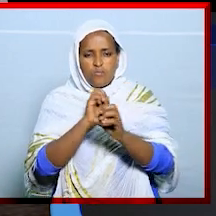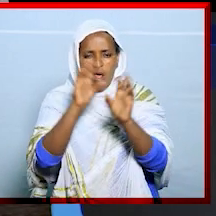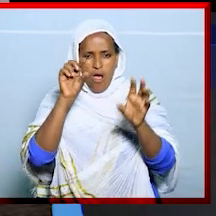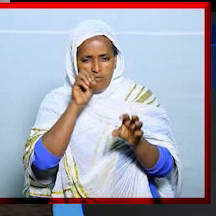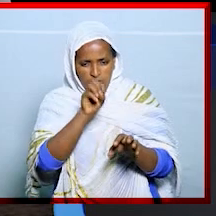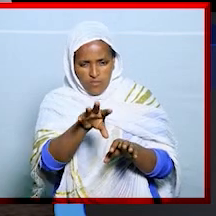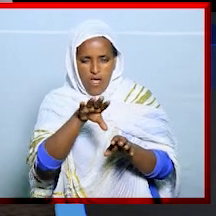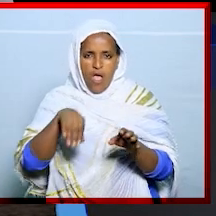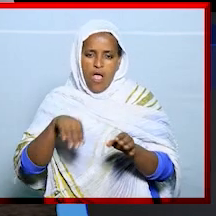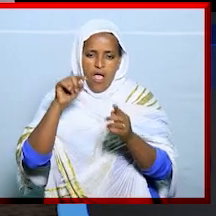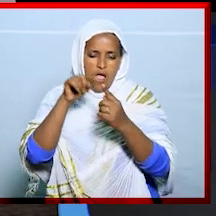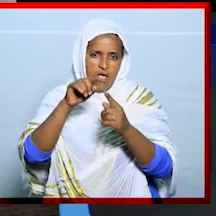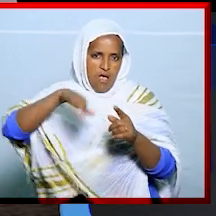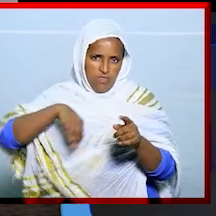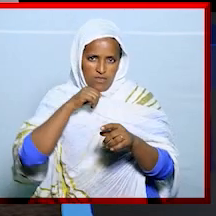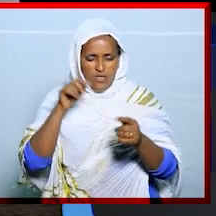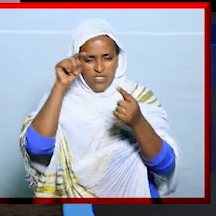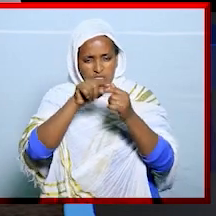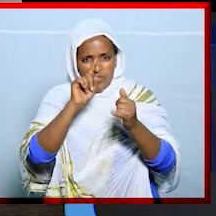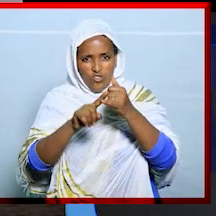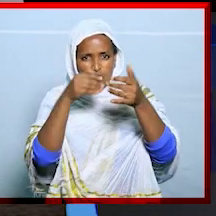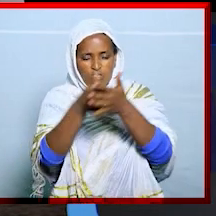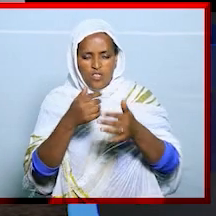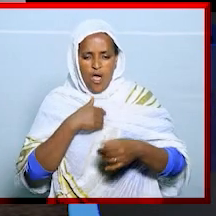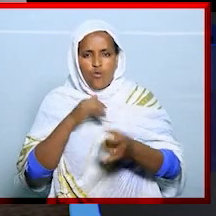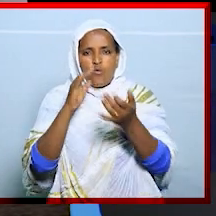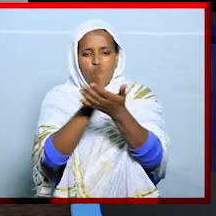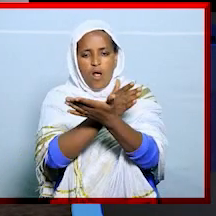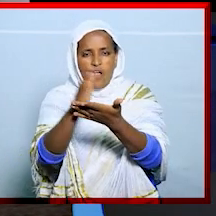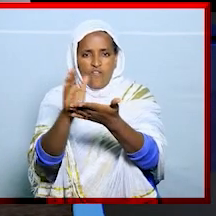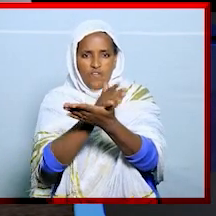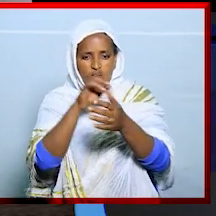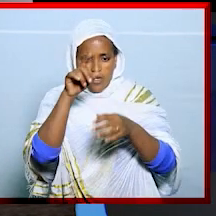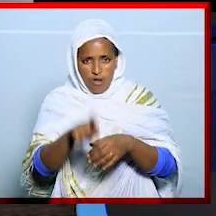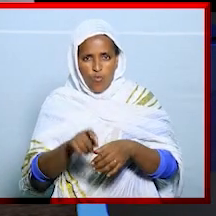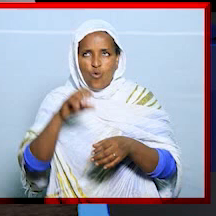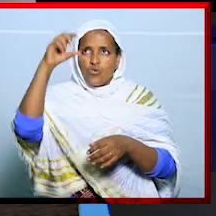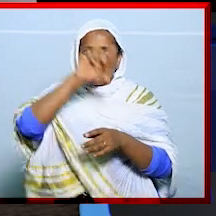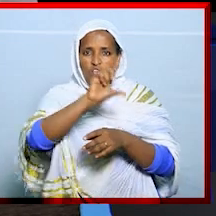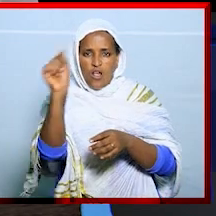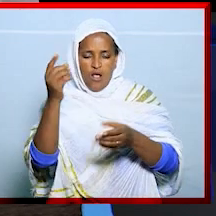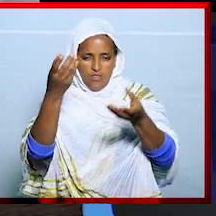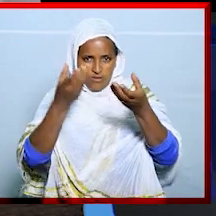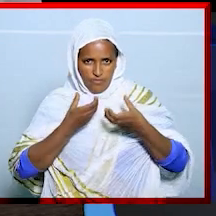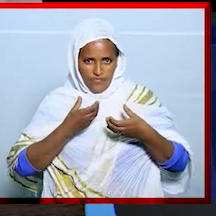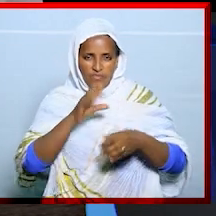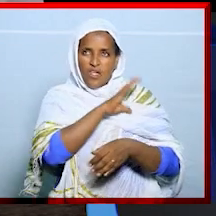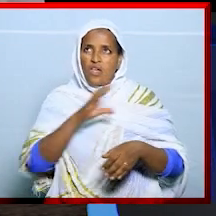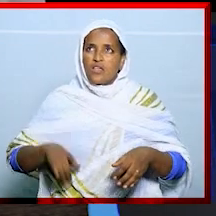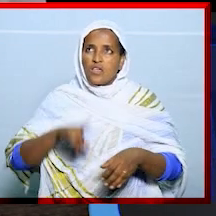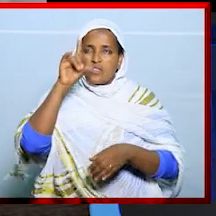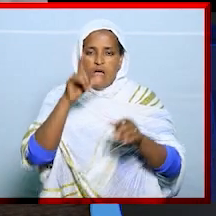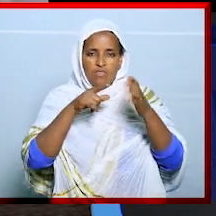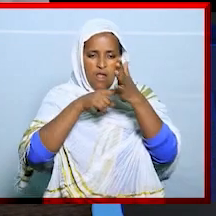ብርሃን ከማንጸባረቅ ወደኋላ አትልም። እና ሰው እስከ መጨረሻ ውቅታ ድረስ ያለውን ማካፈል እንዲገባው ጨረቃ ታስተምረናለች።